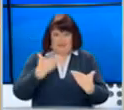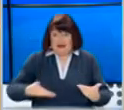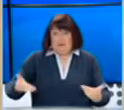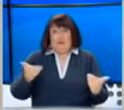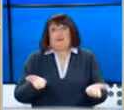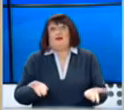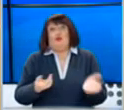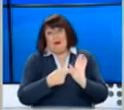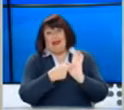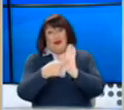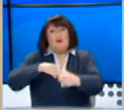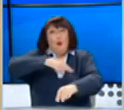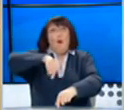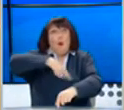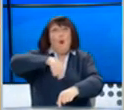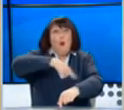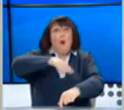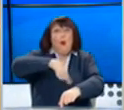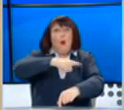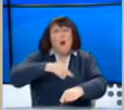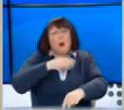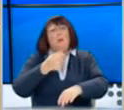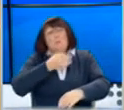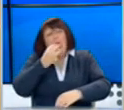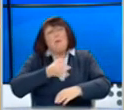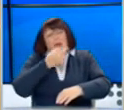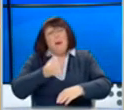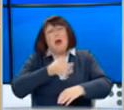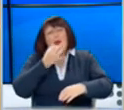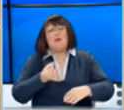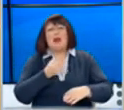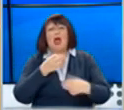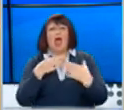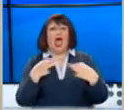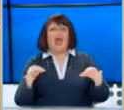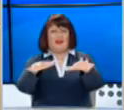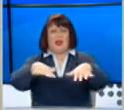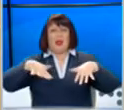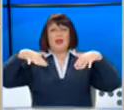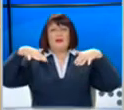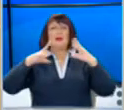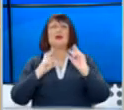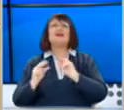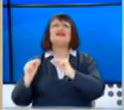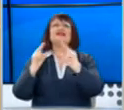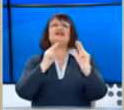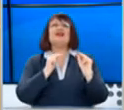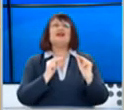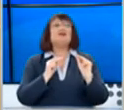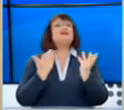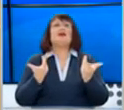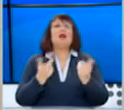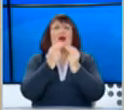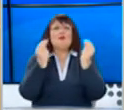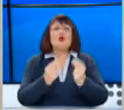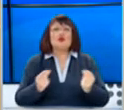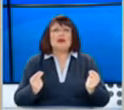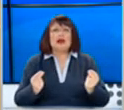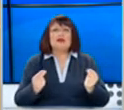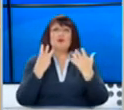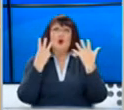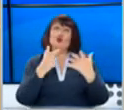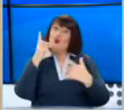Βουλή. Εκτενέστατες ομιλίες, άδεια έδρανα και μια συζήτηση η οποία τελικά καταλήγει να διαρκεί